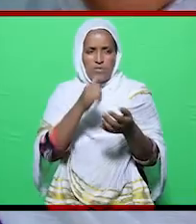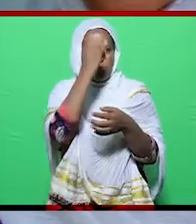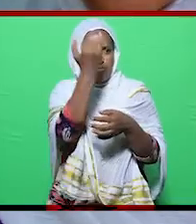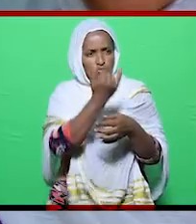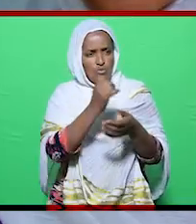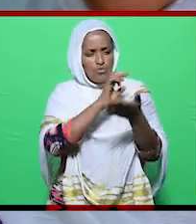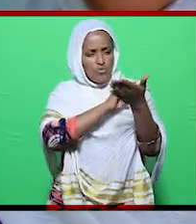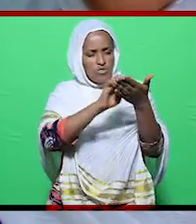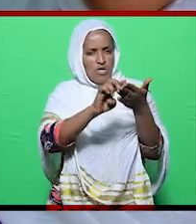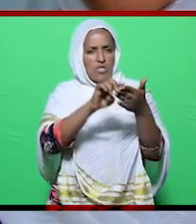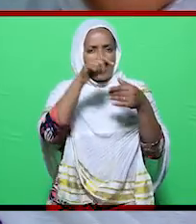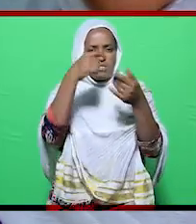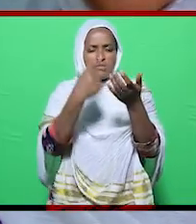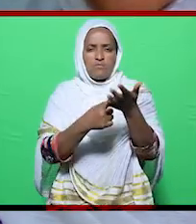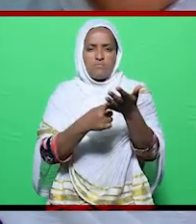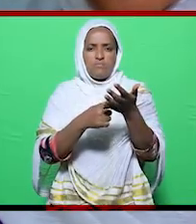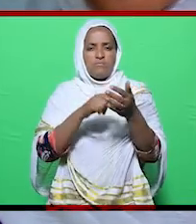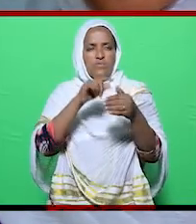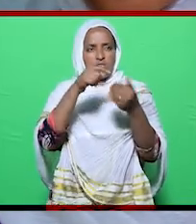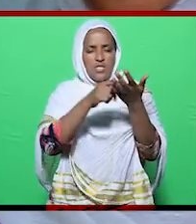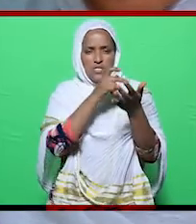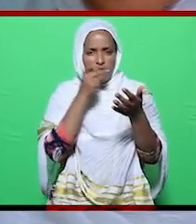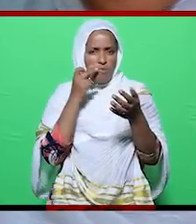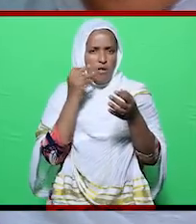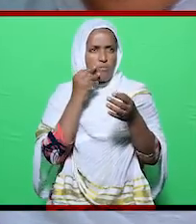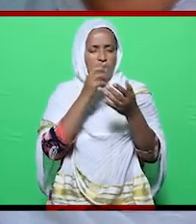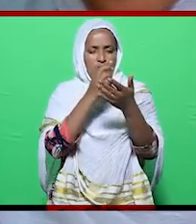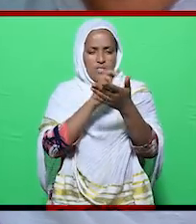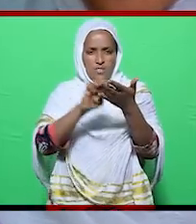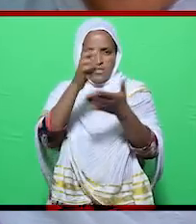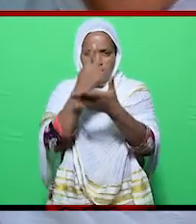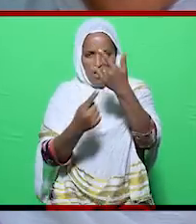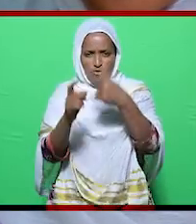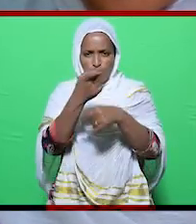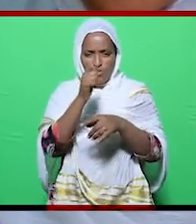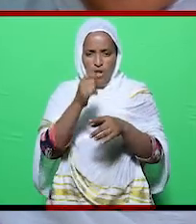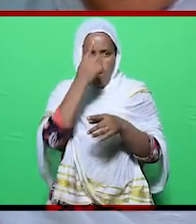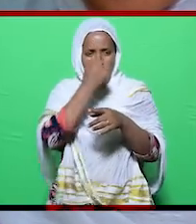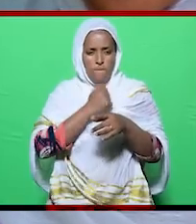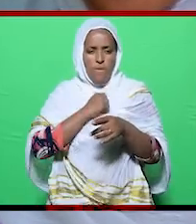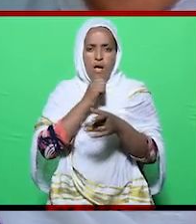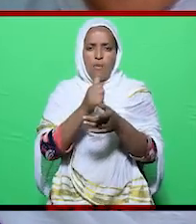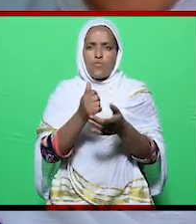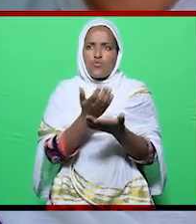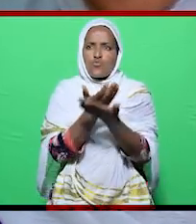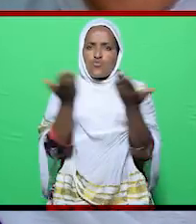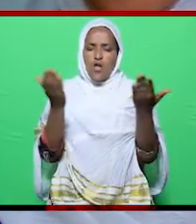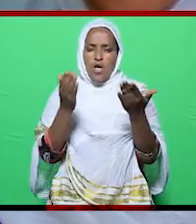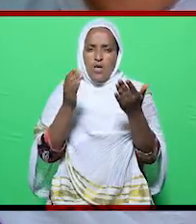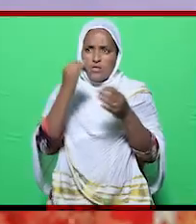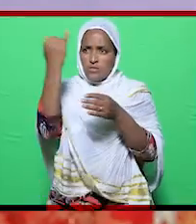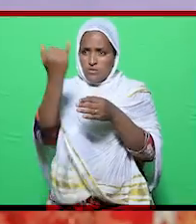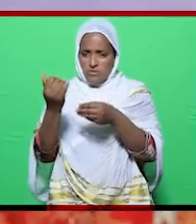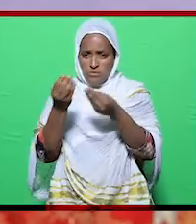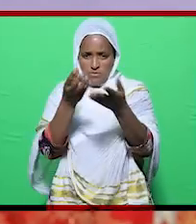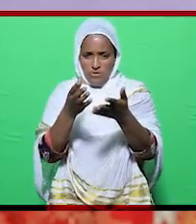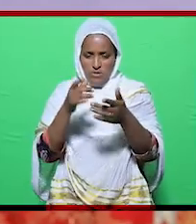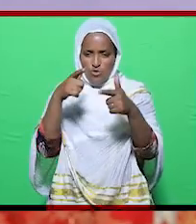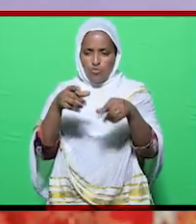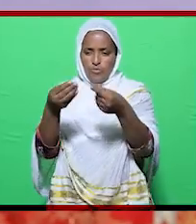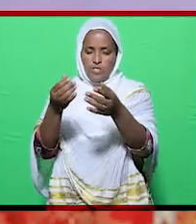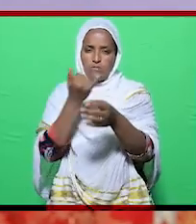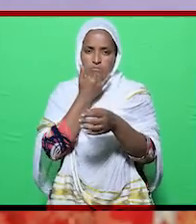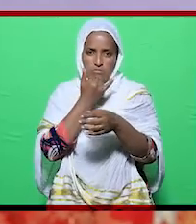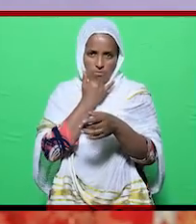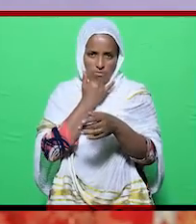ሥዕል መስራት ይችላል። ግን በሃይማኖት የማይመስል የሚስላቸውን ቅዱሳን ስለ እግዚም ሊሆን ይችላል የቅድስት ሥላሴ ሊሆን